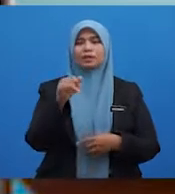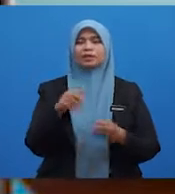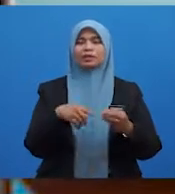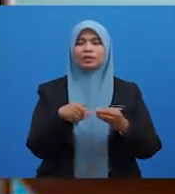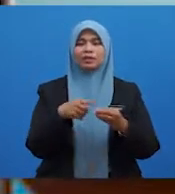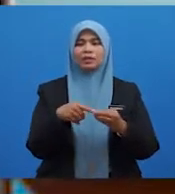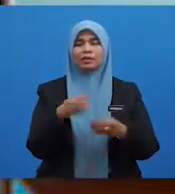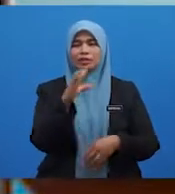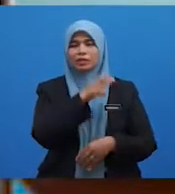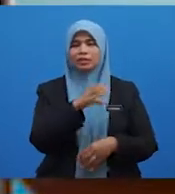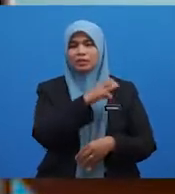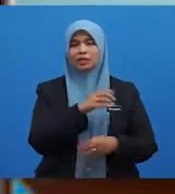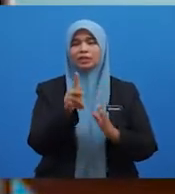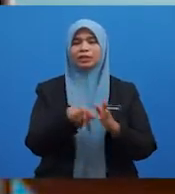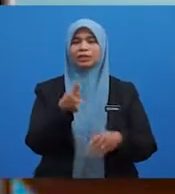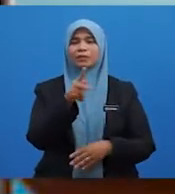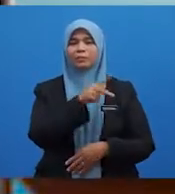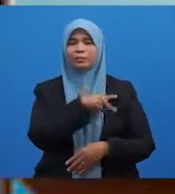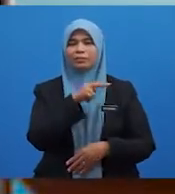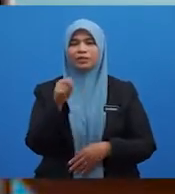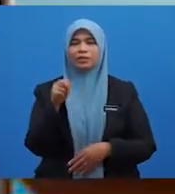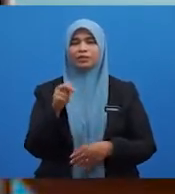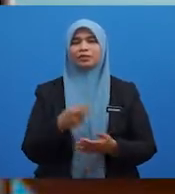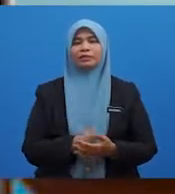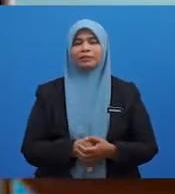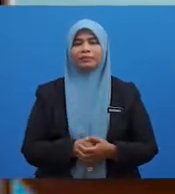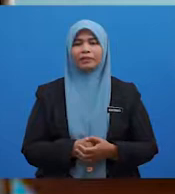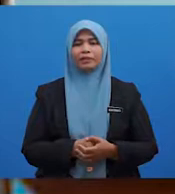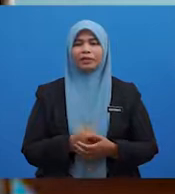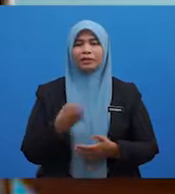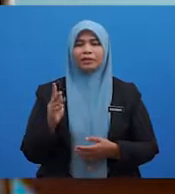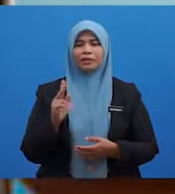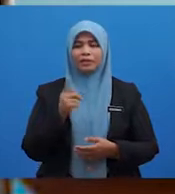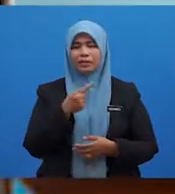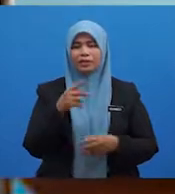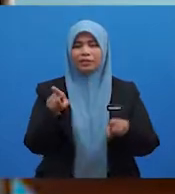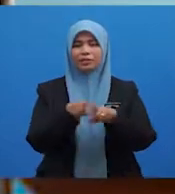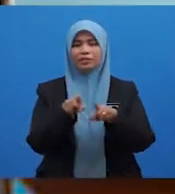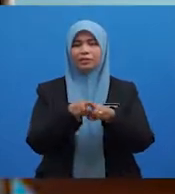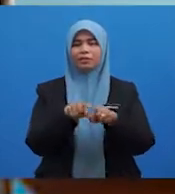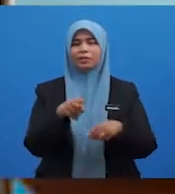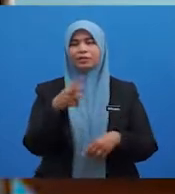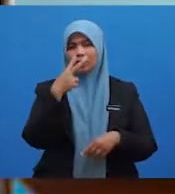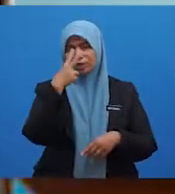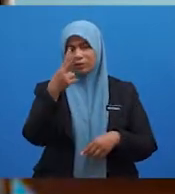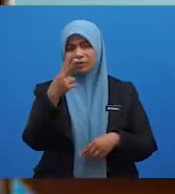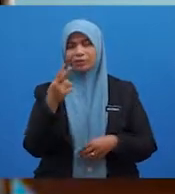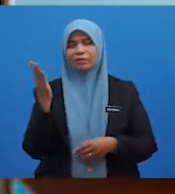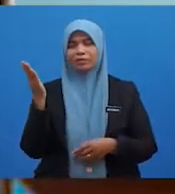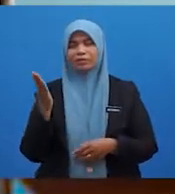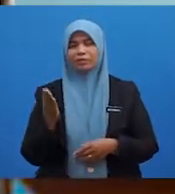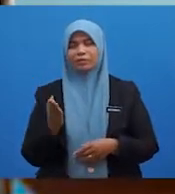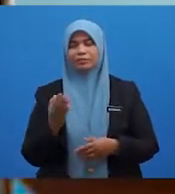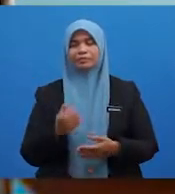berkaitan dengan ciri-ciri kepemimpinan. Mari kita sama-sama saksikan